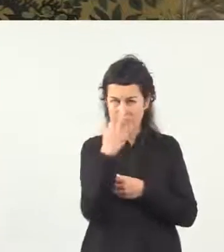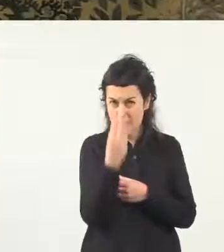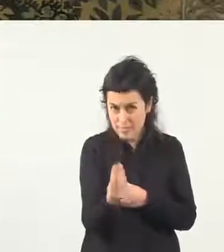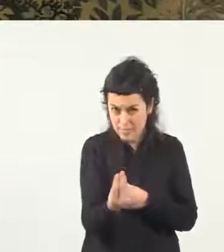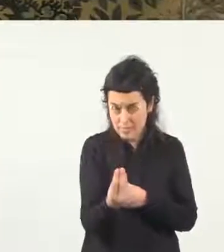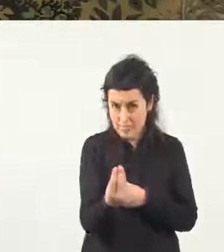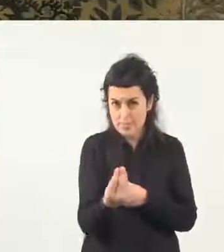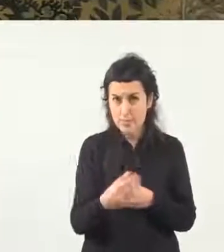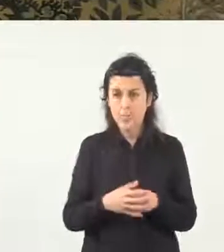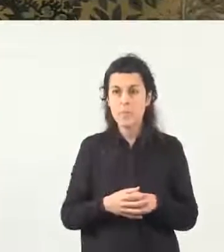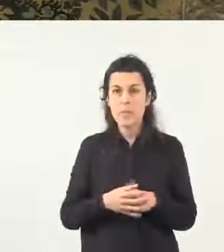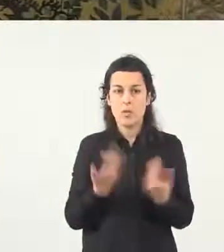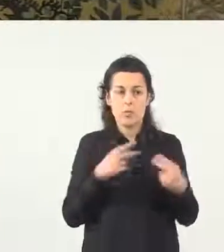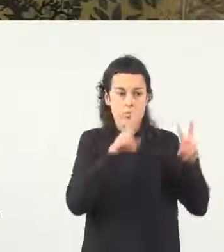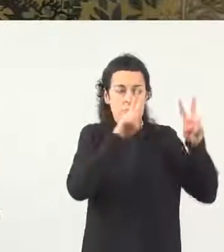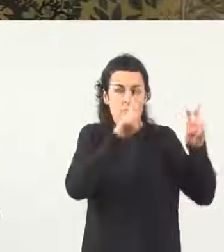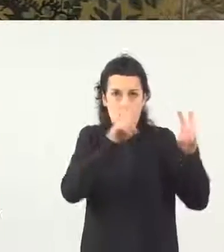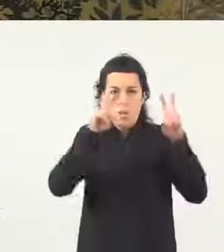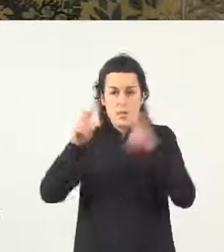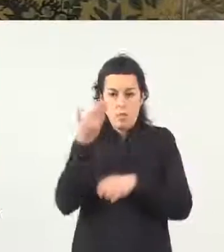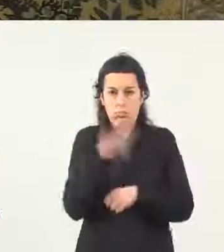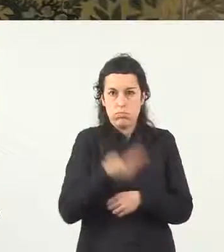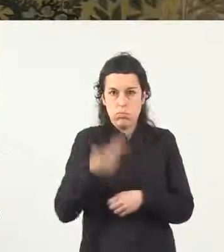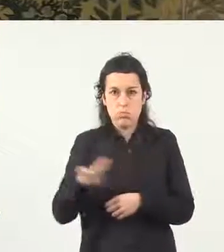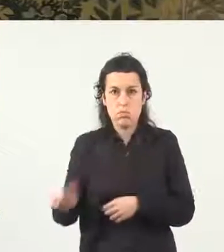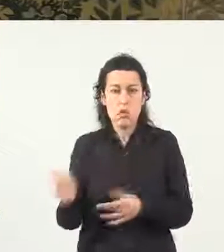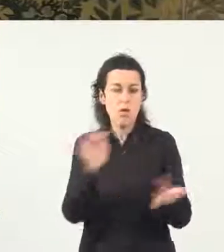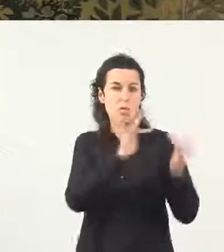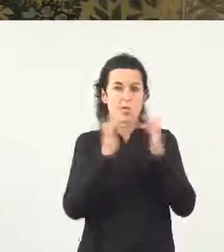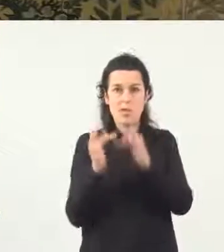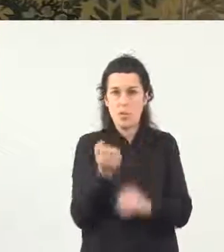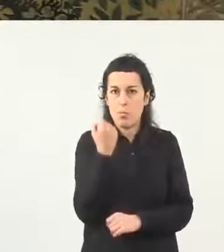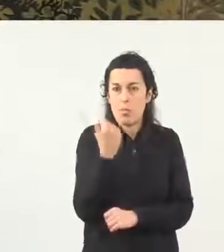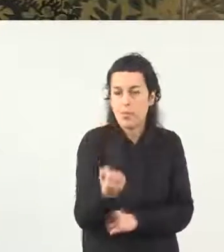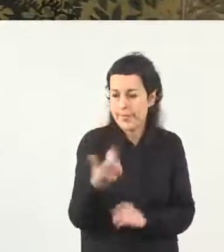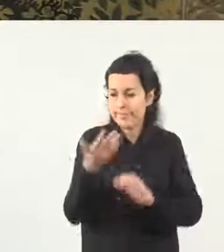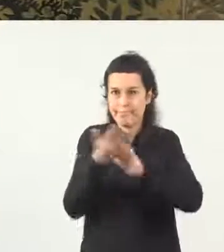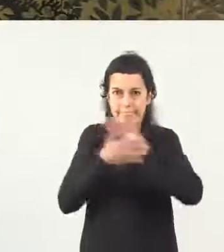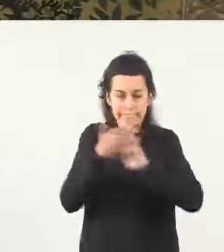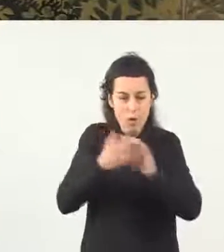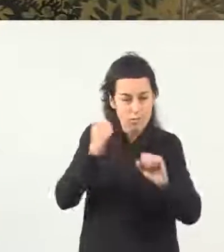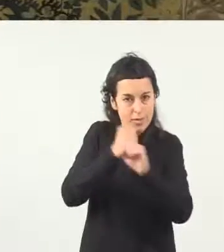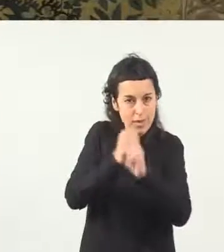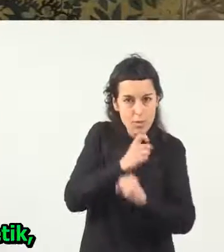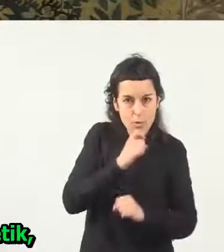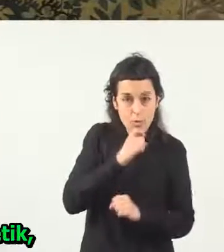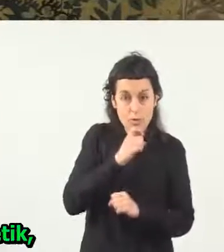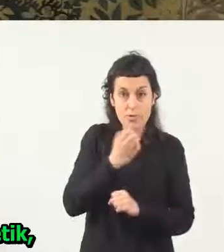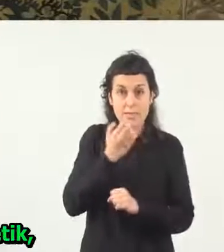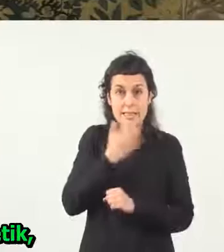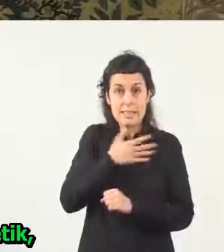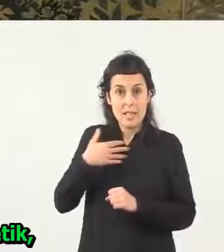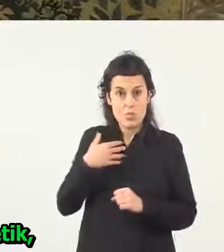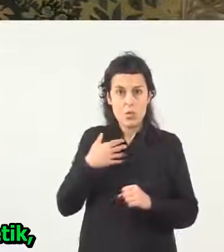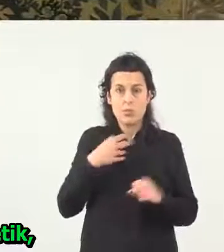ba, gai potolo hoiei botere harremana gure artean nola tratatuko ditugu. Gai potolo hoiei aurre egiteko, nire